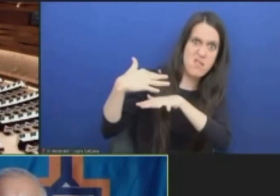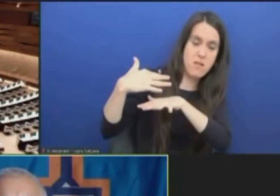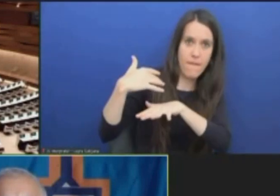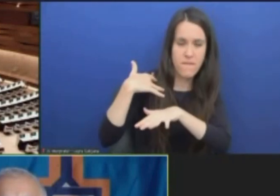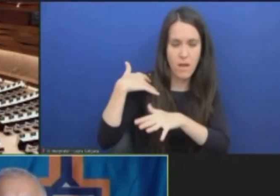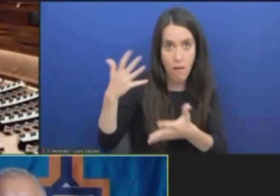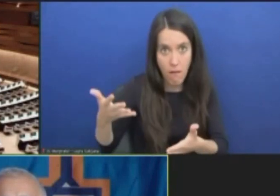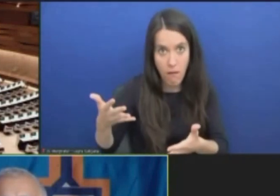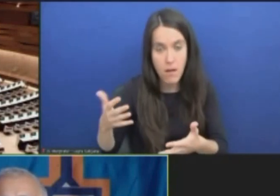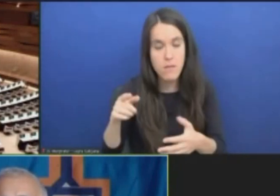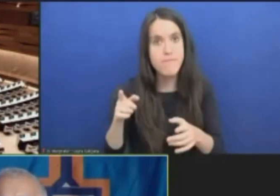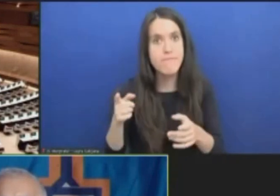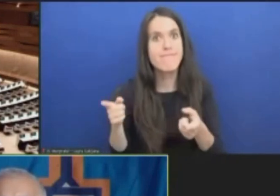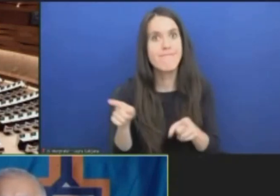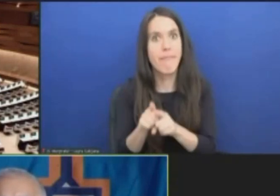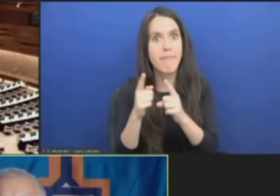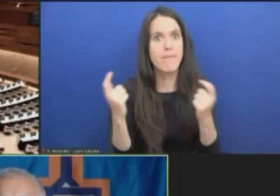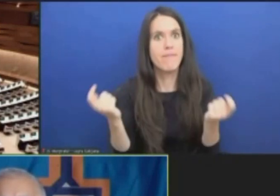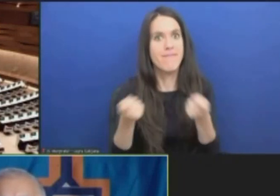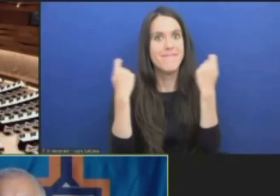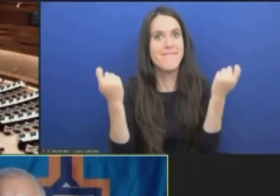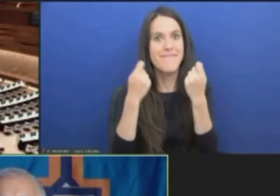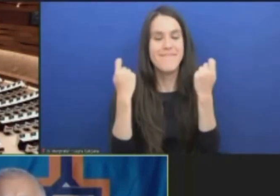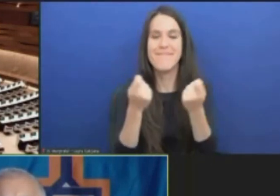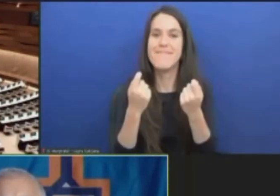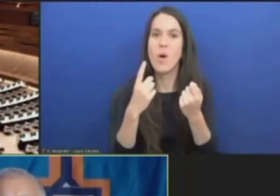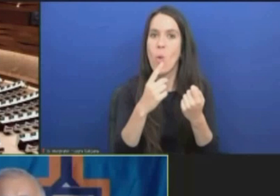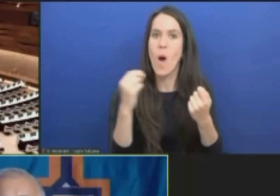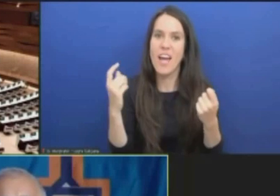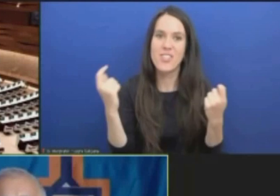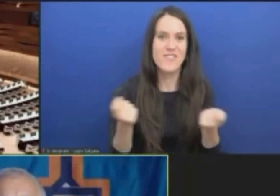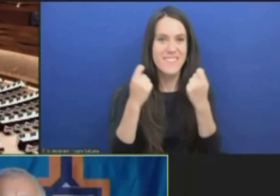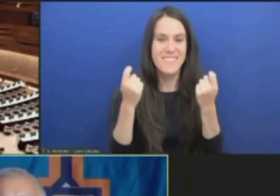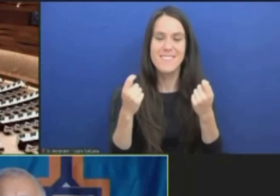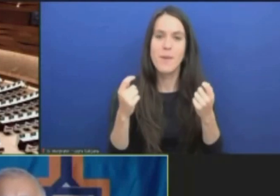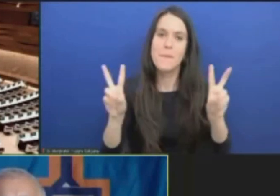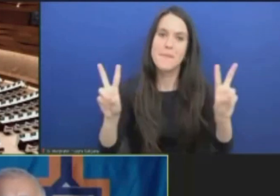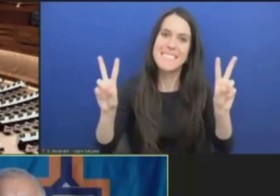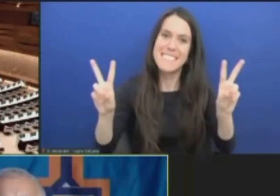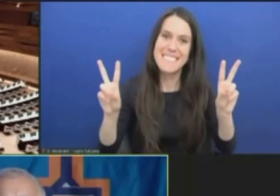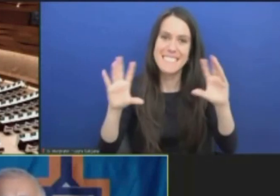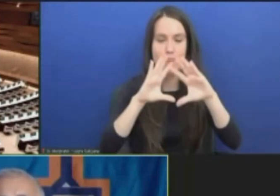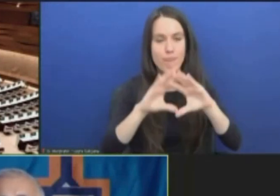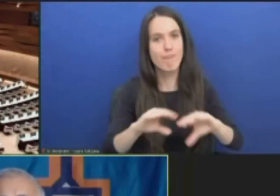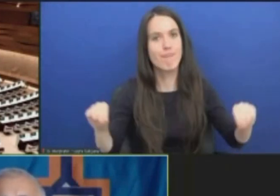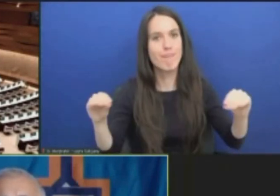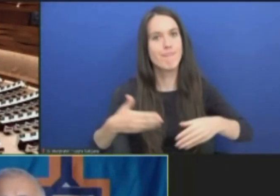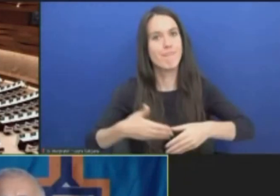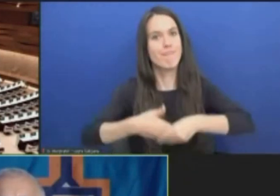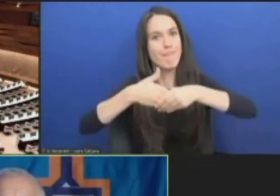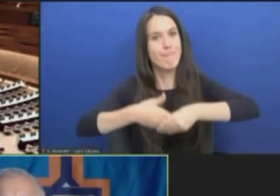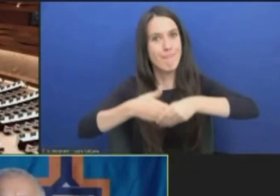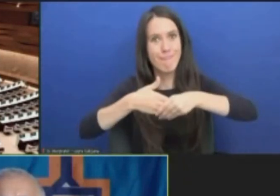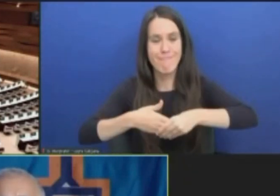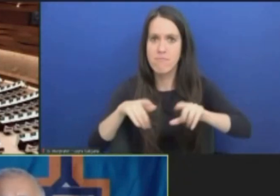1920 года в качестве независимого государства состав которого входил арцахский регион привела к гибели более шести тысяч